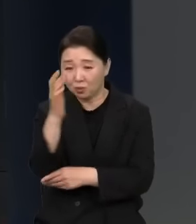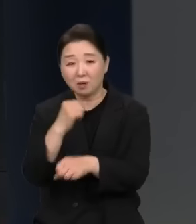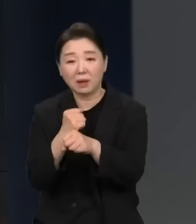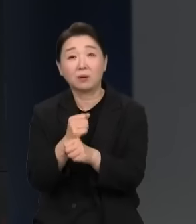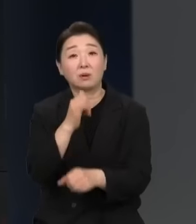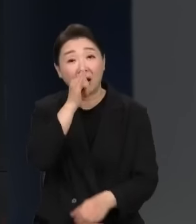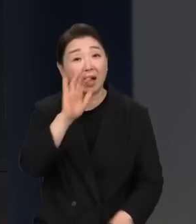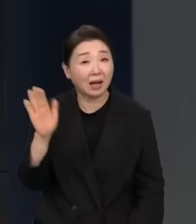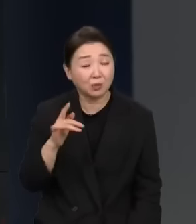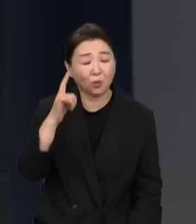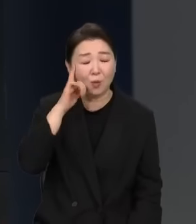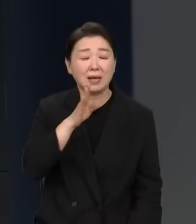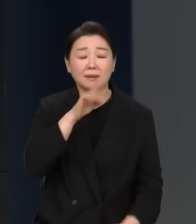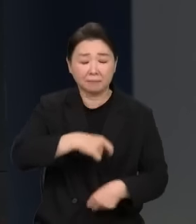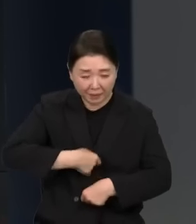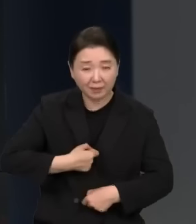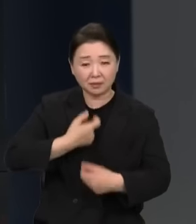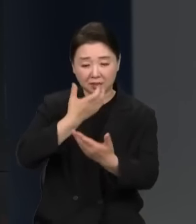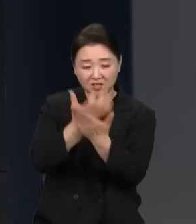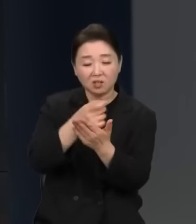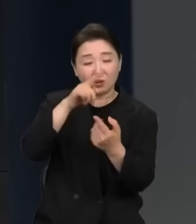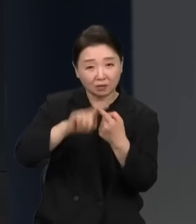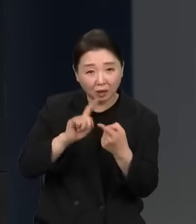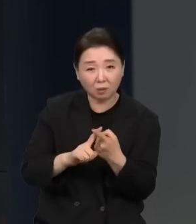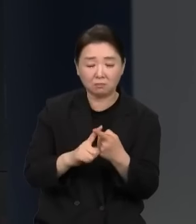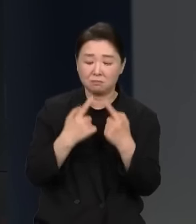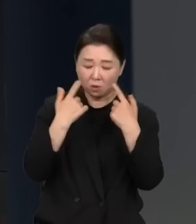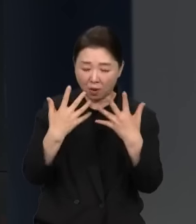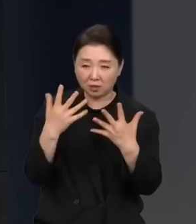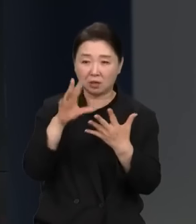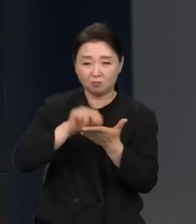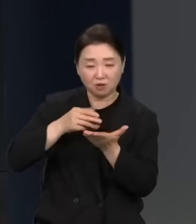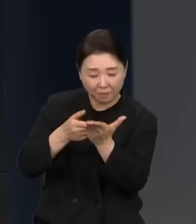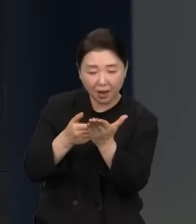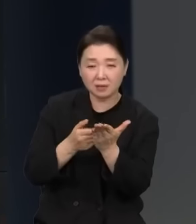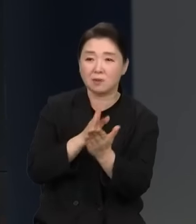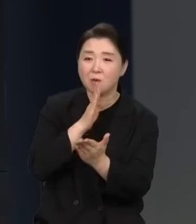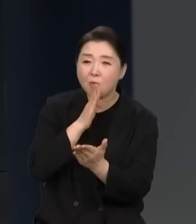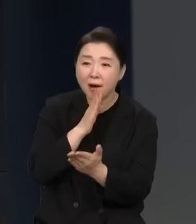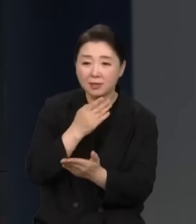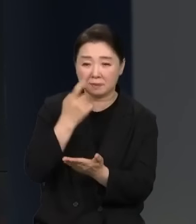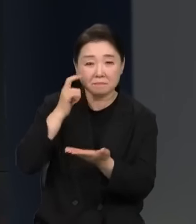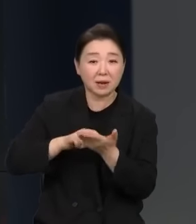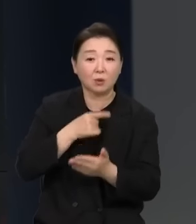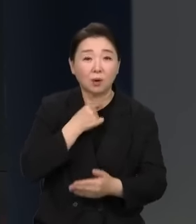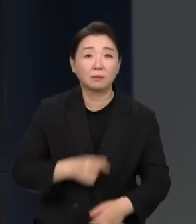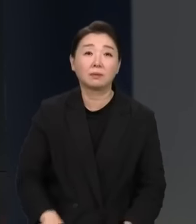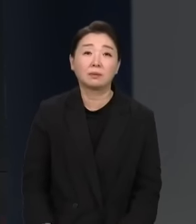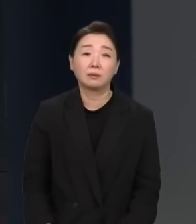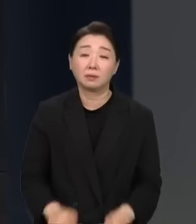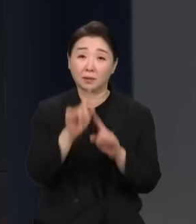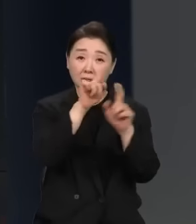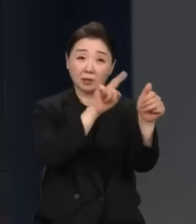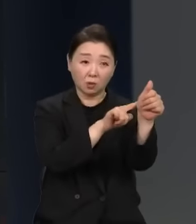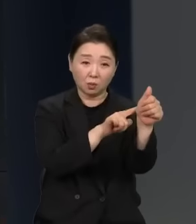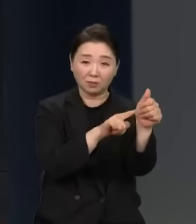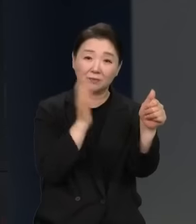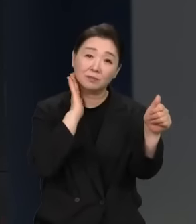있는게 아니라 팩트를 근거로 해서 정당한 문제 제기를 해서 진상규명을 촉구하고 있는 겁니다 그리고 이종호 씨는 김건희